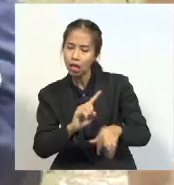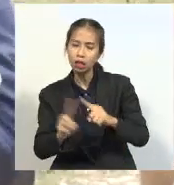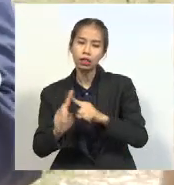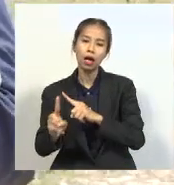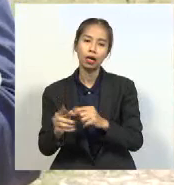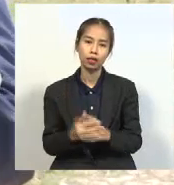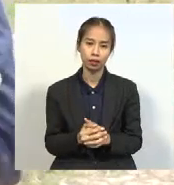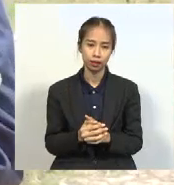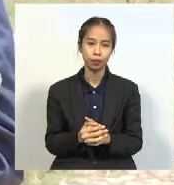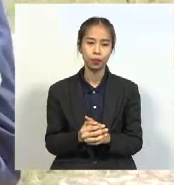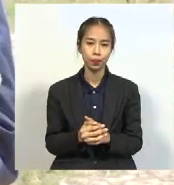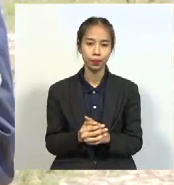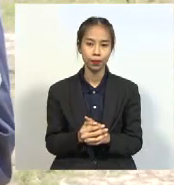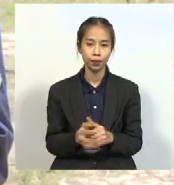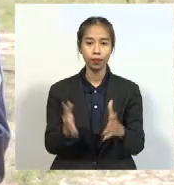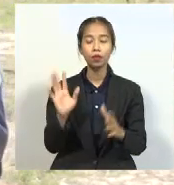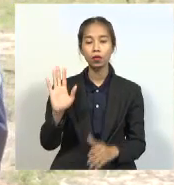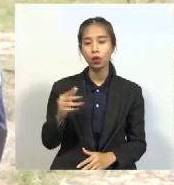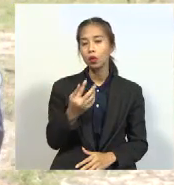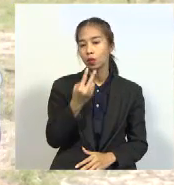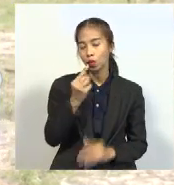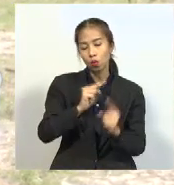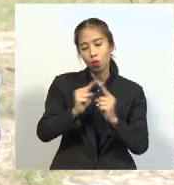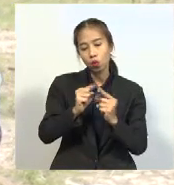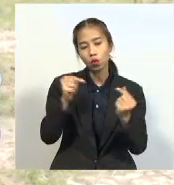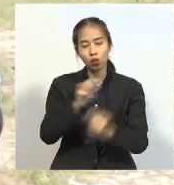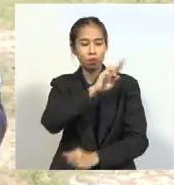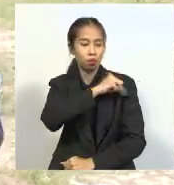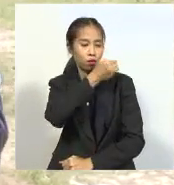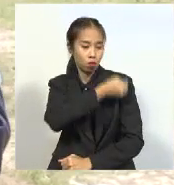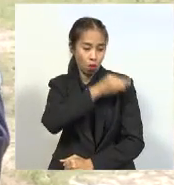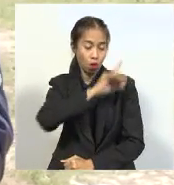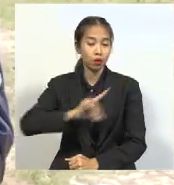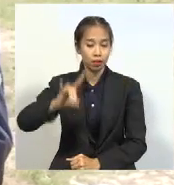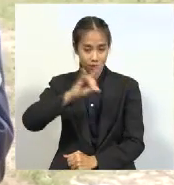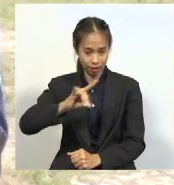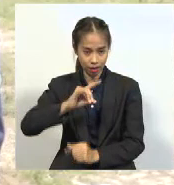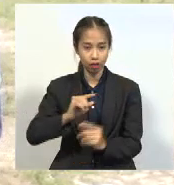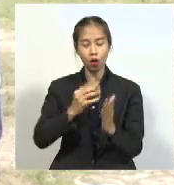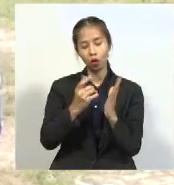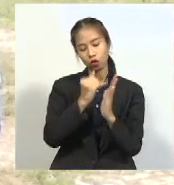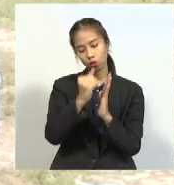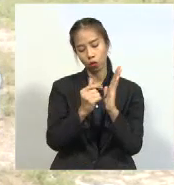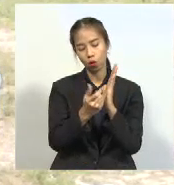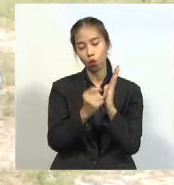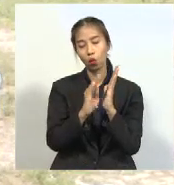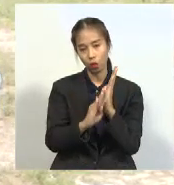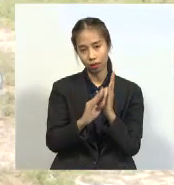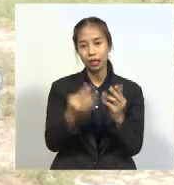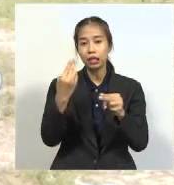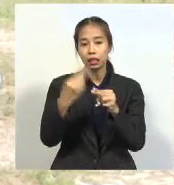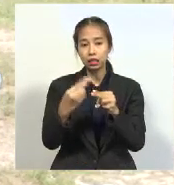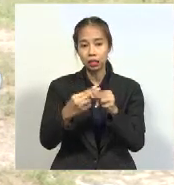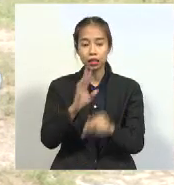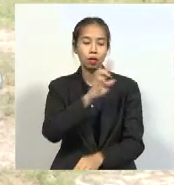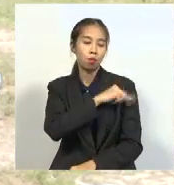ยของในเกาะนี้ด้วยค่ะเดี๋ยวเราไปคุยกับสัตวแพทย์ประจำปศุสัตว์จังหวัดอุบลราชธานีกันหรือว่าหมอเสือถึงการดูแ